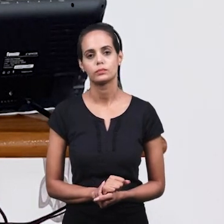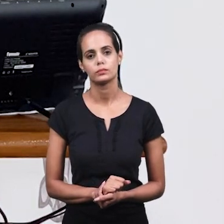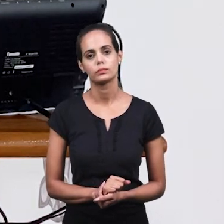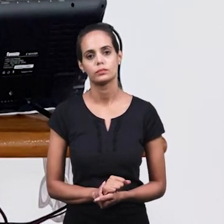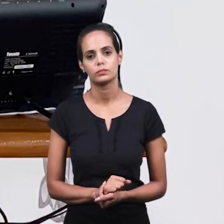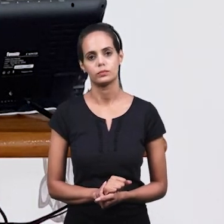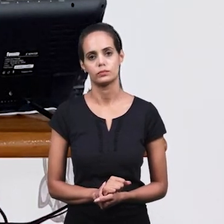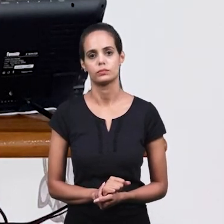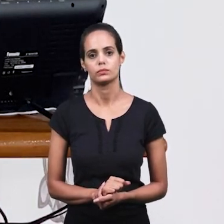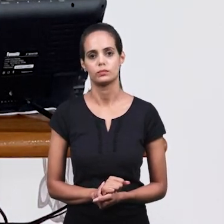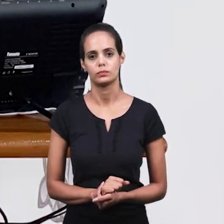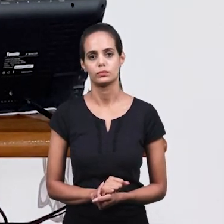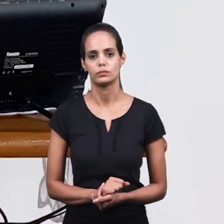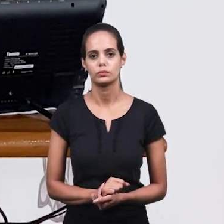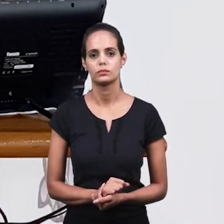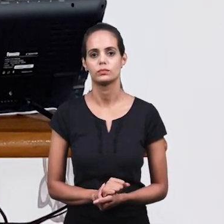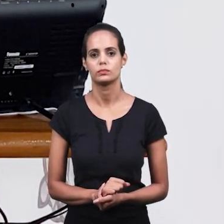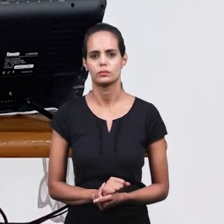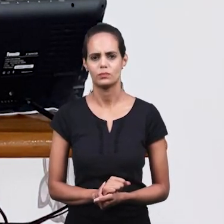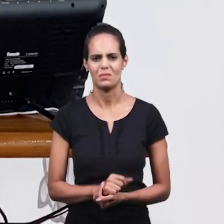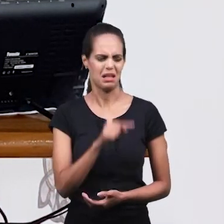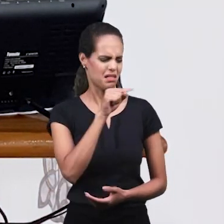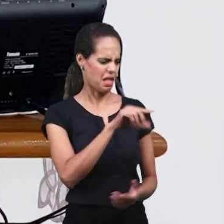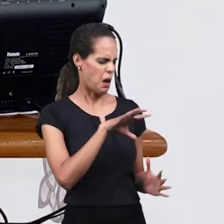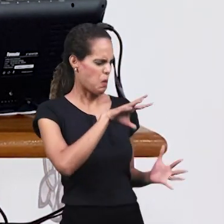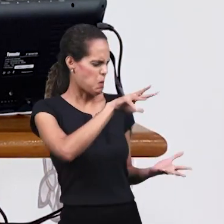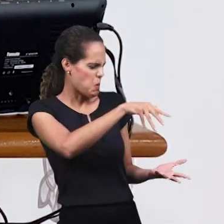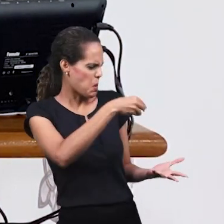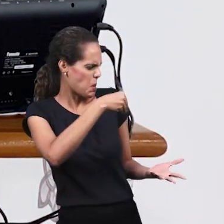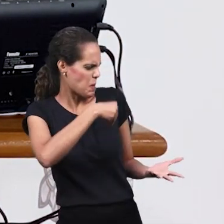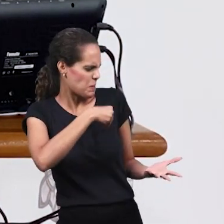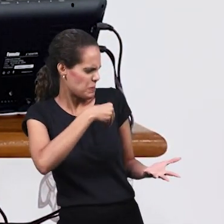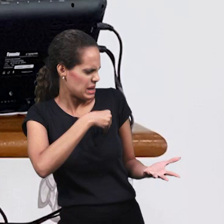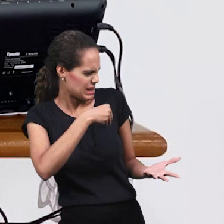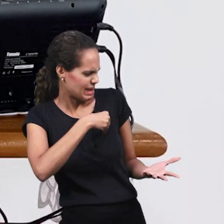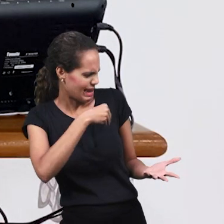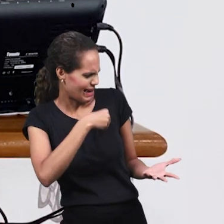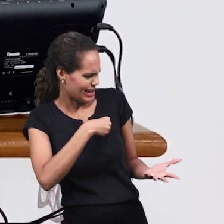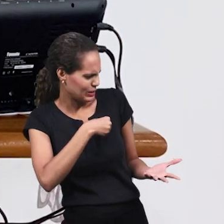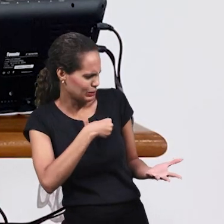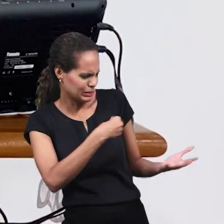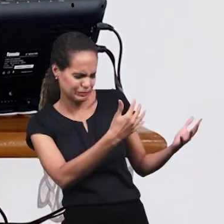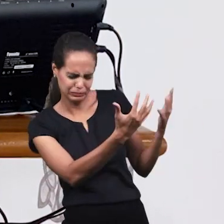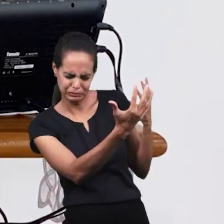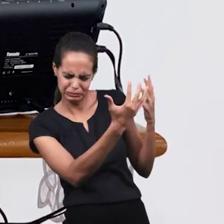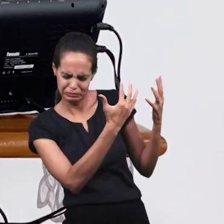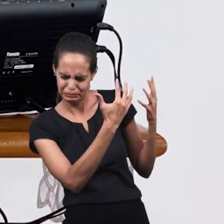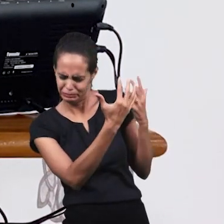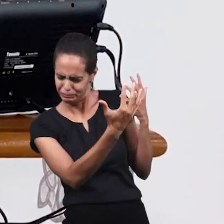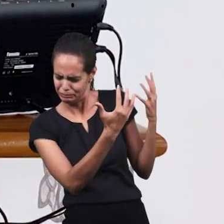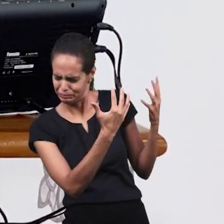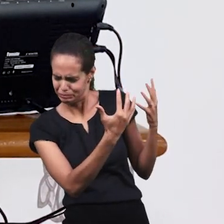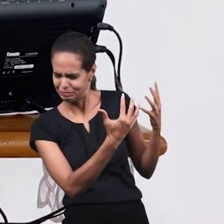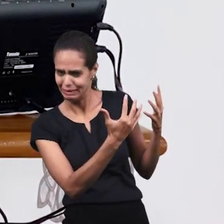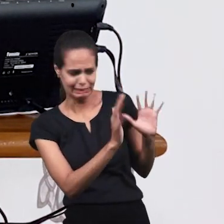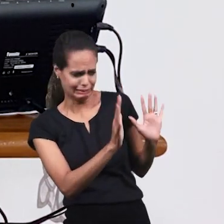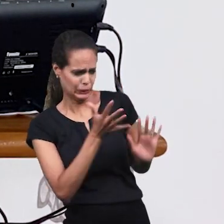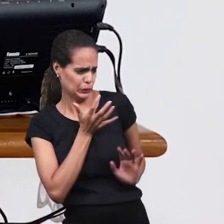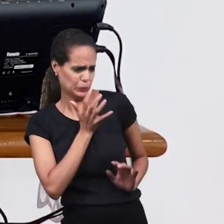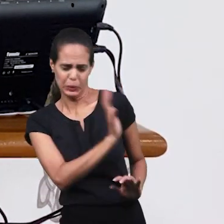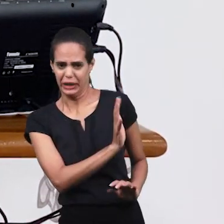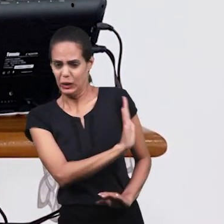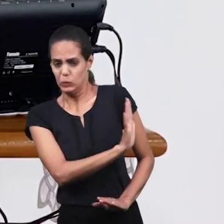tout embarras qui si de près nous entoure et courons avec patience la carrière qui nous est proposée